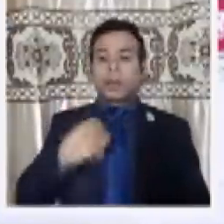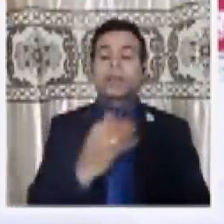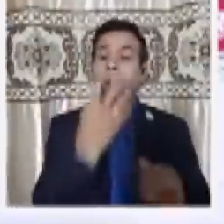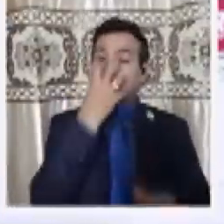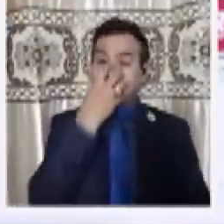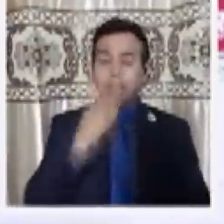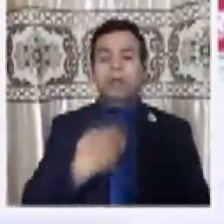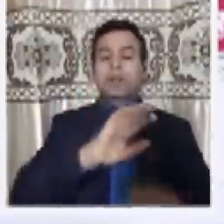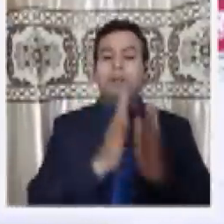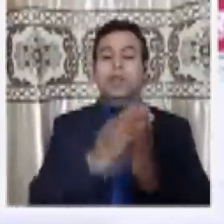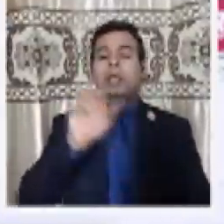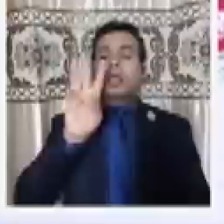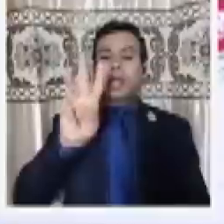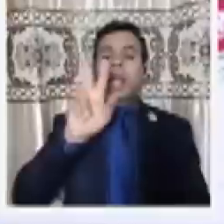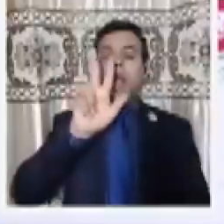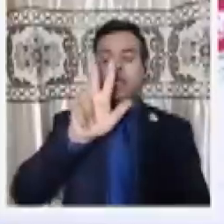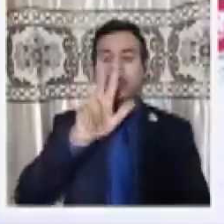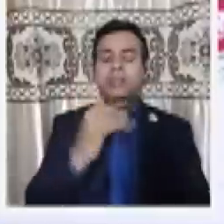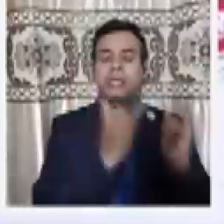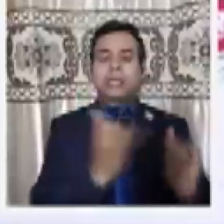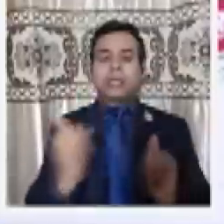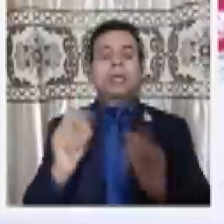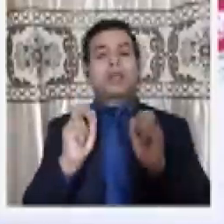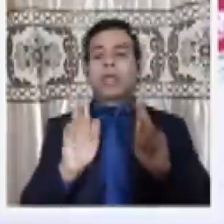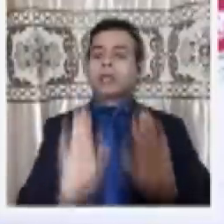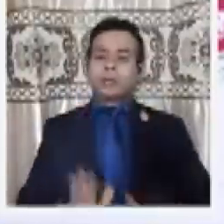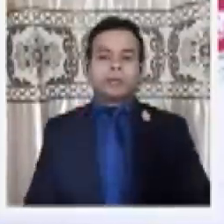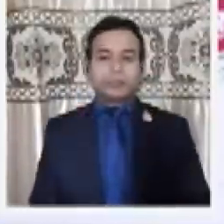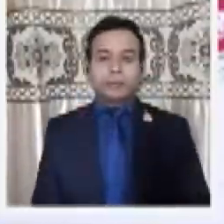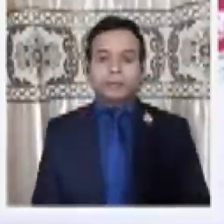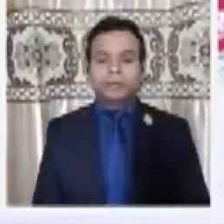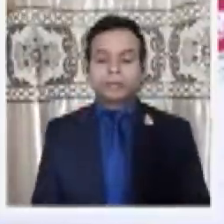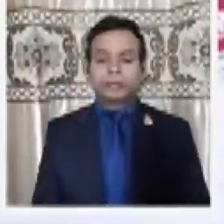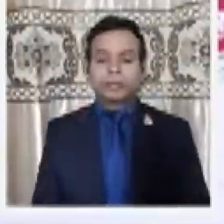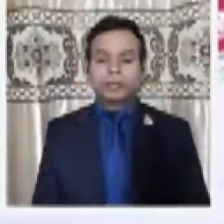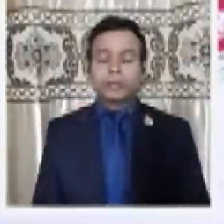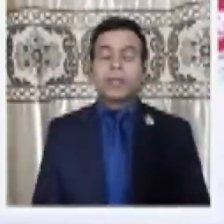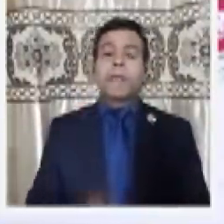19টি। চট্টগ্রাম মহানগরীতে ভেন্টিলেটরের সংখ্যা 38টি।